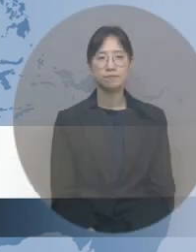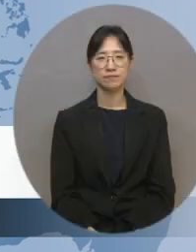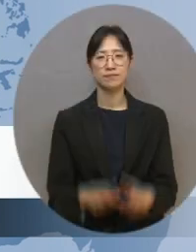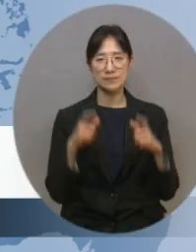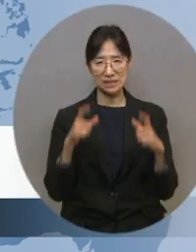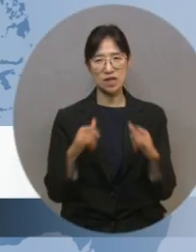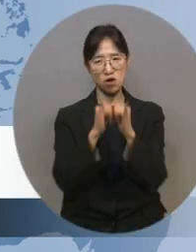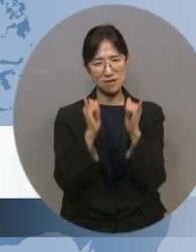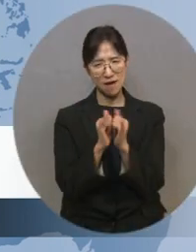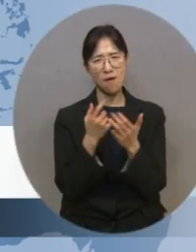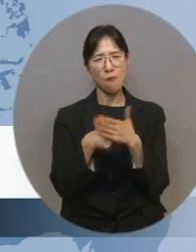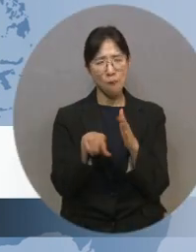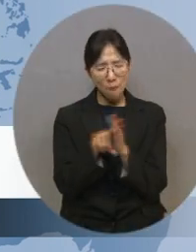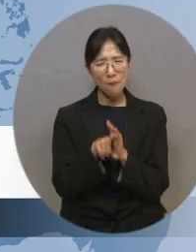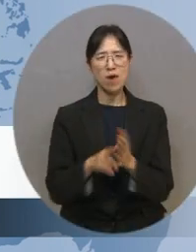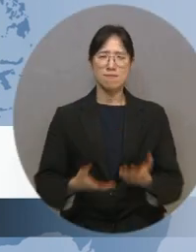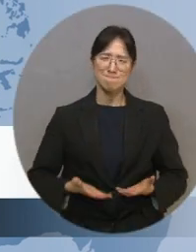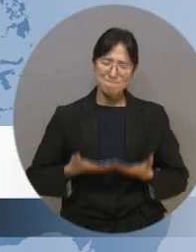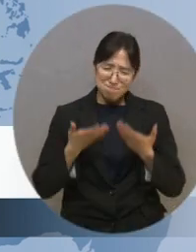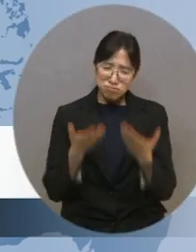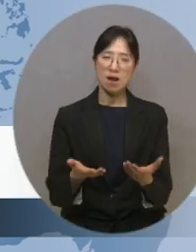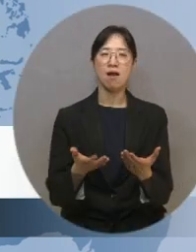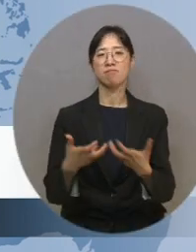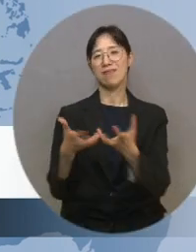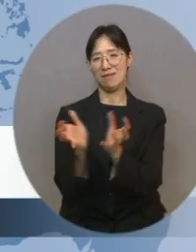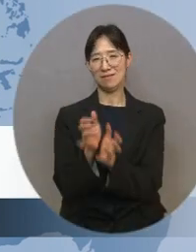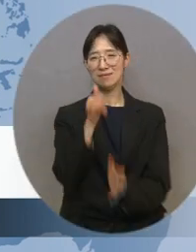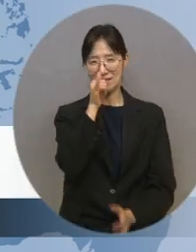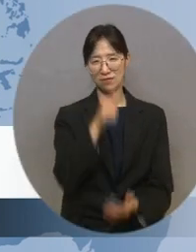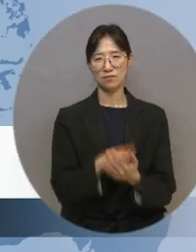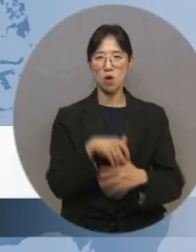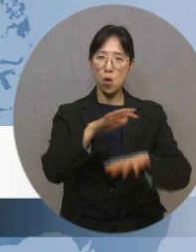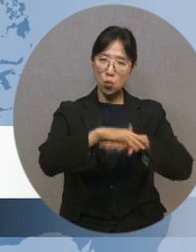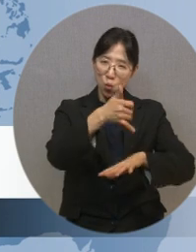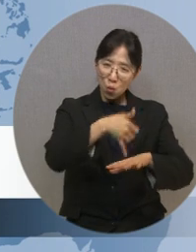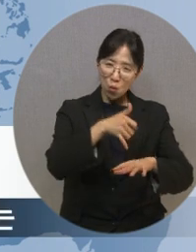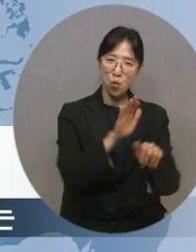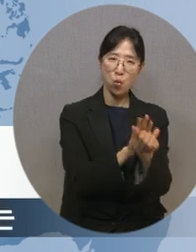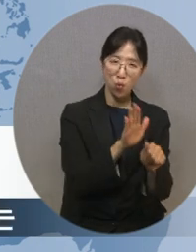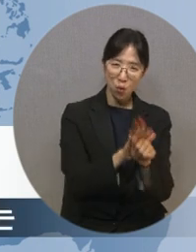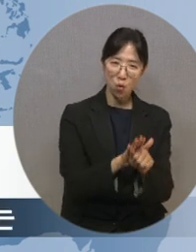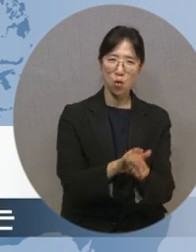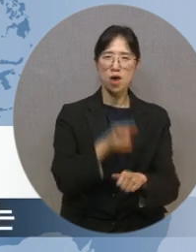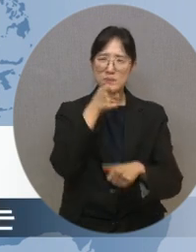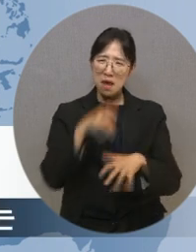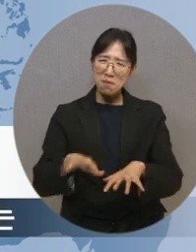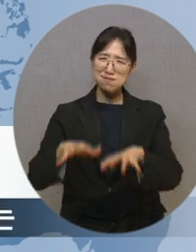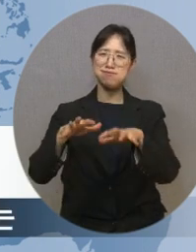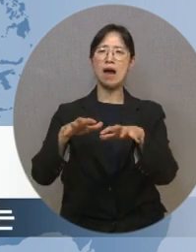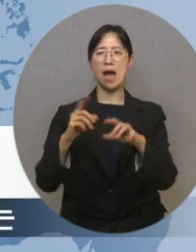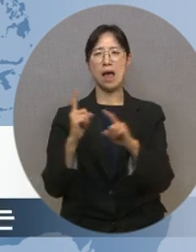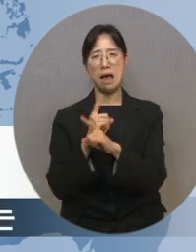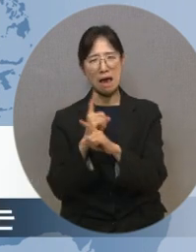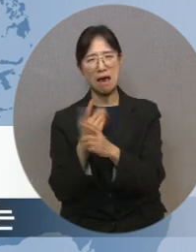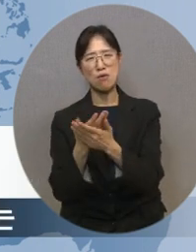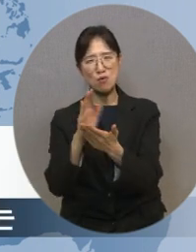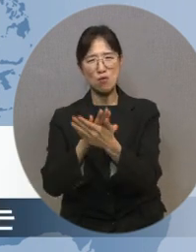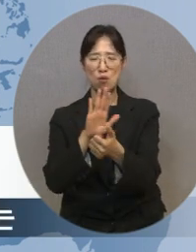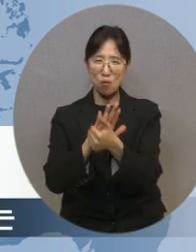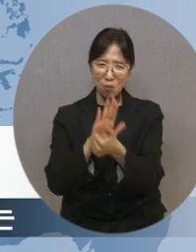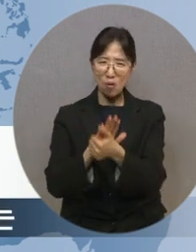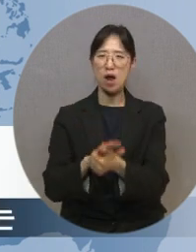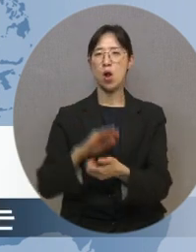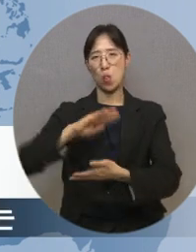지역사회를 위해 물심양면으로 봉사하는 단체가 있습니다. 농촌일손 돕기부터 수해복구 현장지원과 도시락 배달